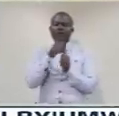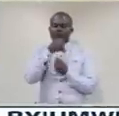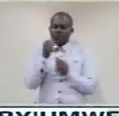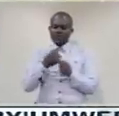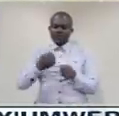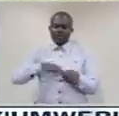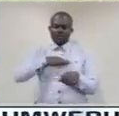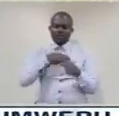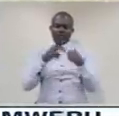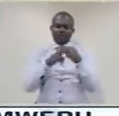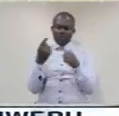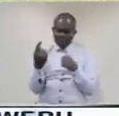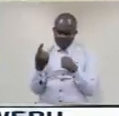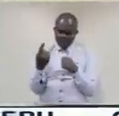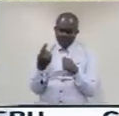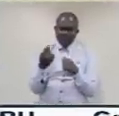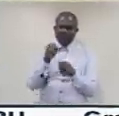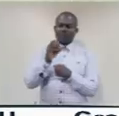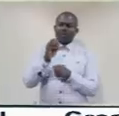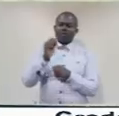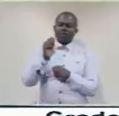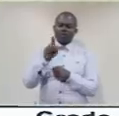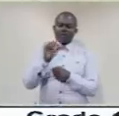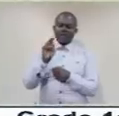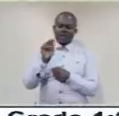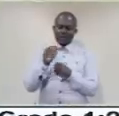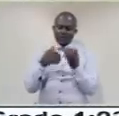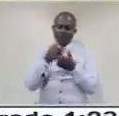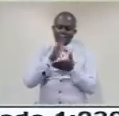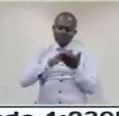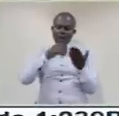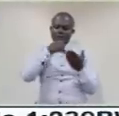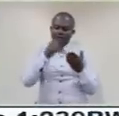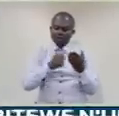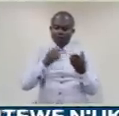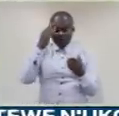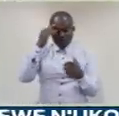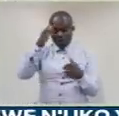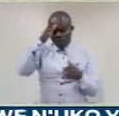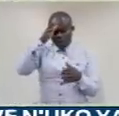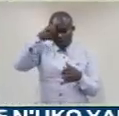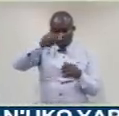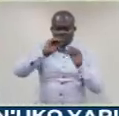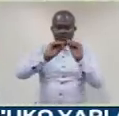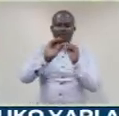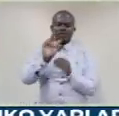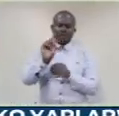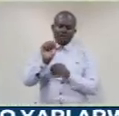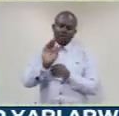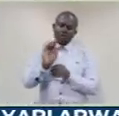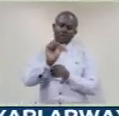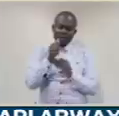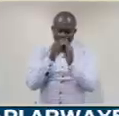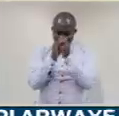w'imyaka 71 Somaline Hermenegilde umwe mu basaza uvuga ko se ari we wigishije Kabuga ibya